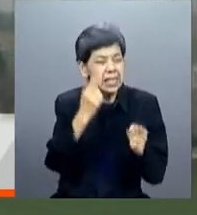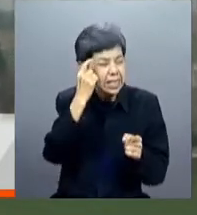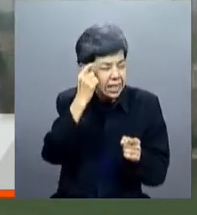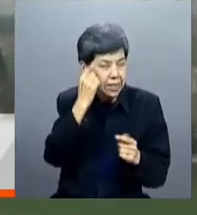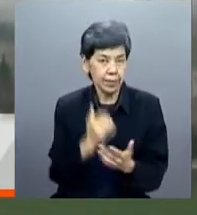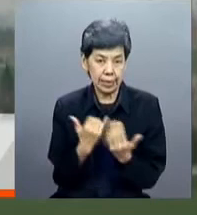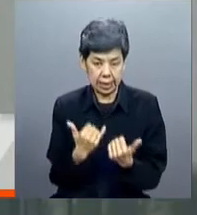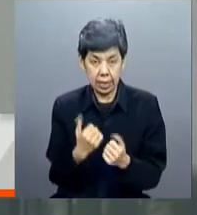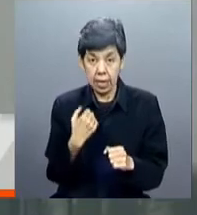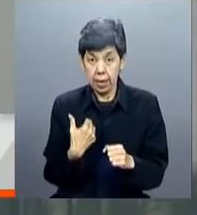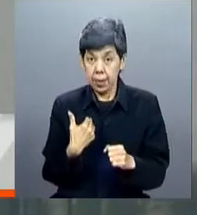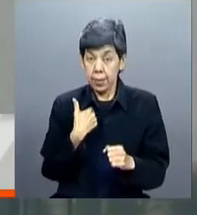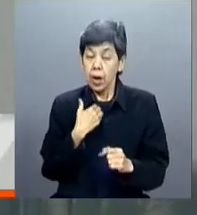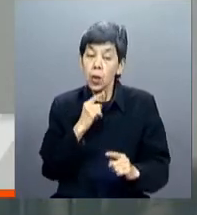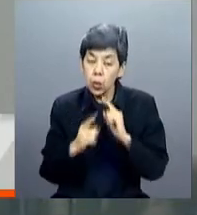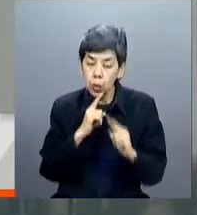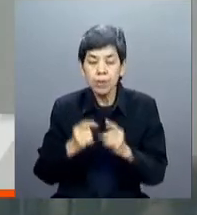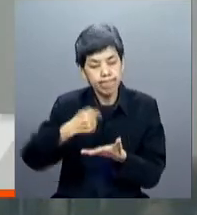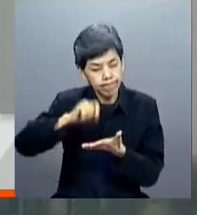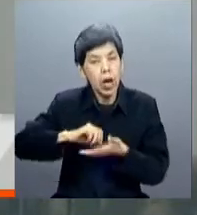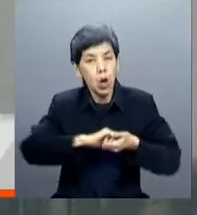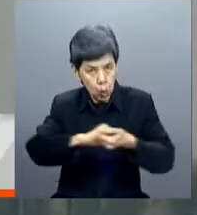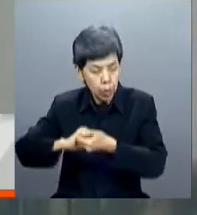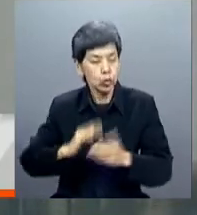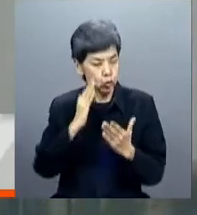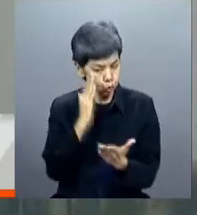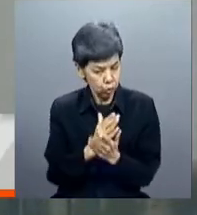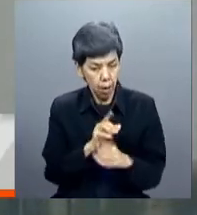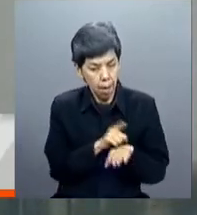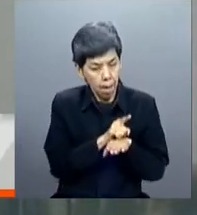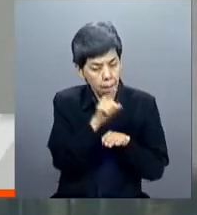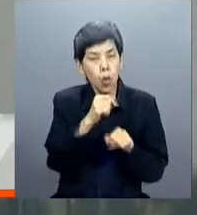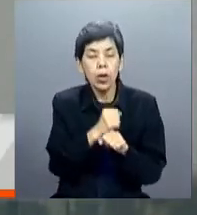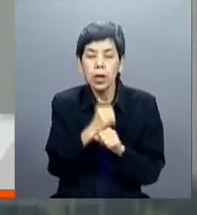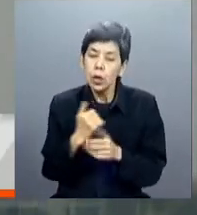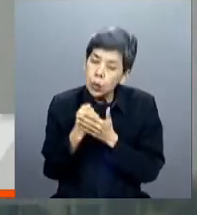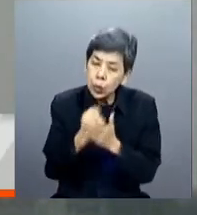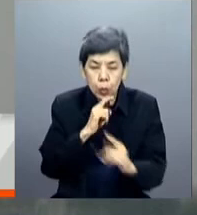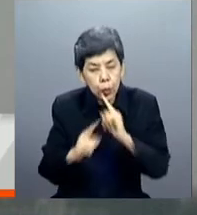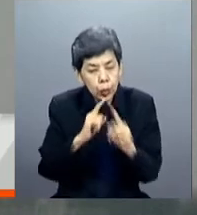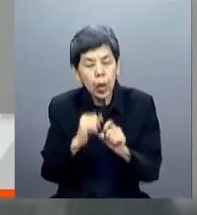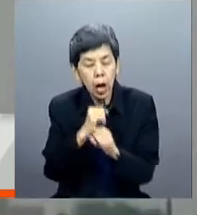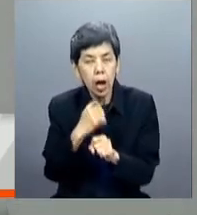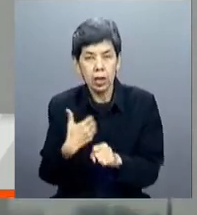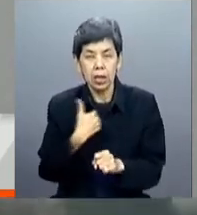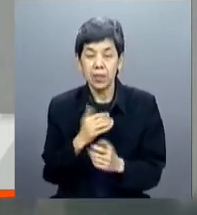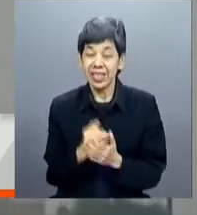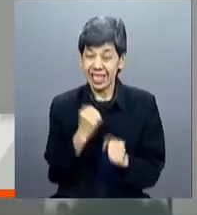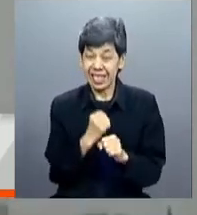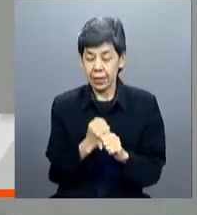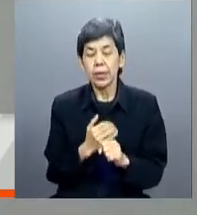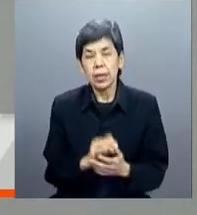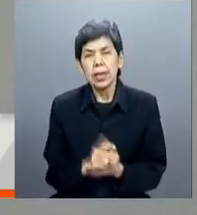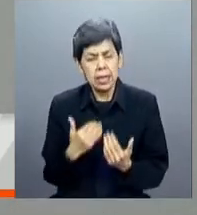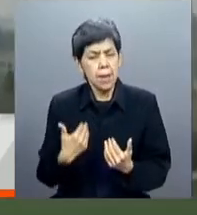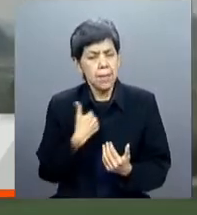ตุการณ์นี้เกิดขึ้นหลังจากที่การบรรลุข้อตกลงหยุดยิงชั่วคราวในซีเรียเพื่อเปิดทางสู่การเจรจาสันติภาพในขั้นตอนต่อไ